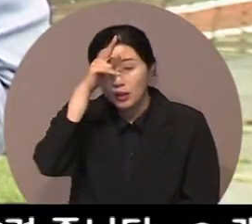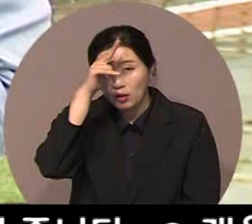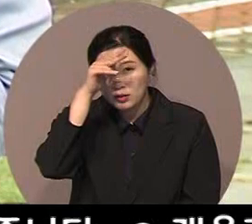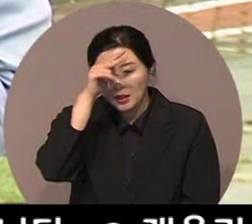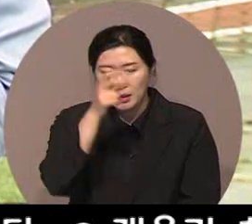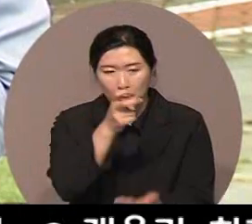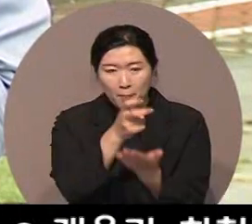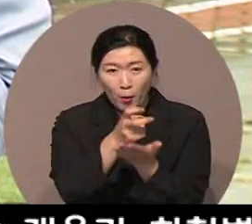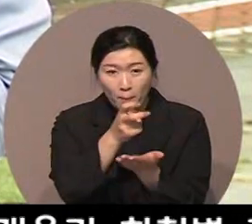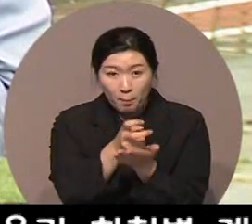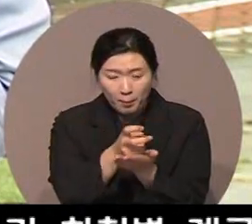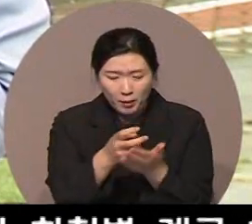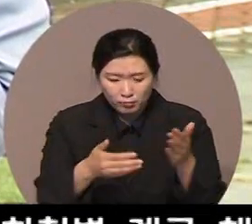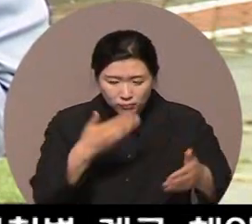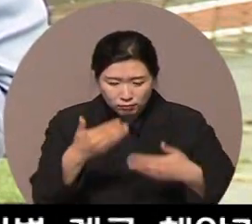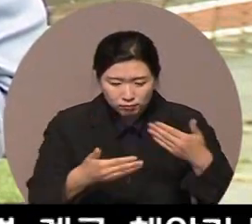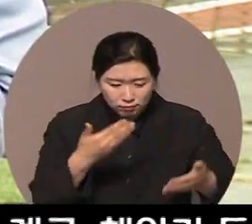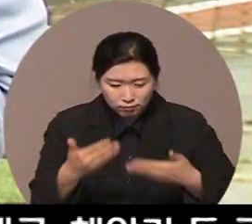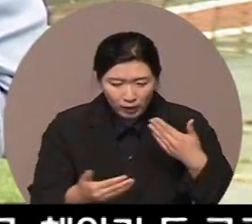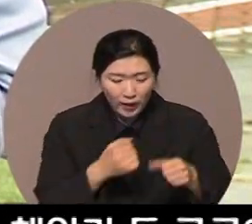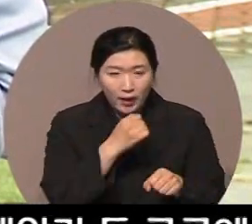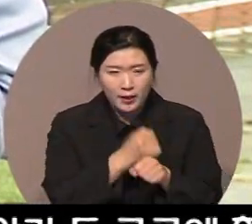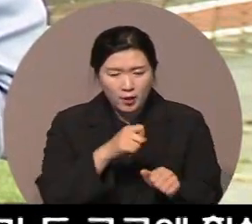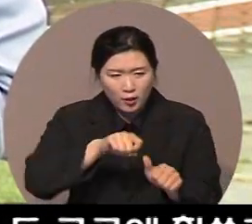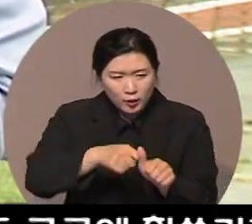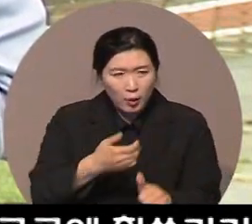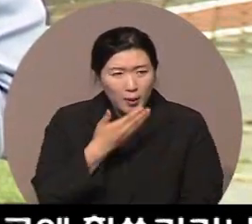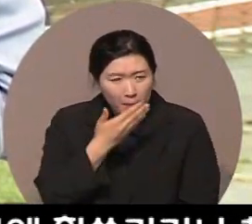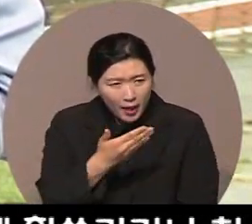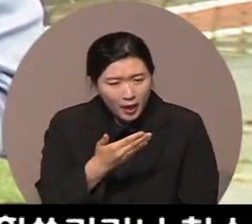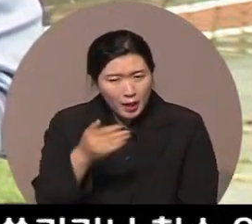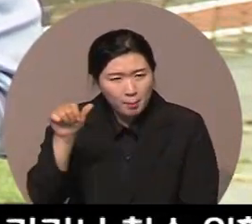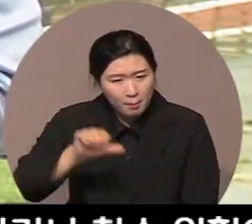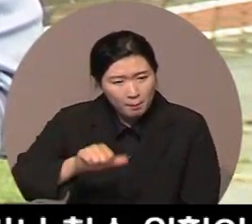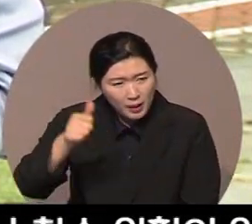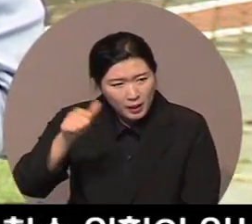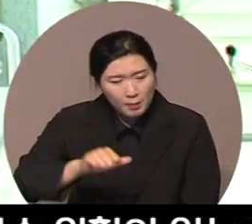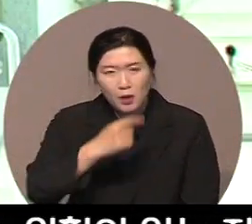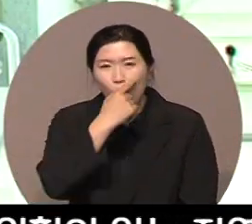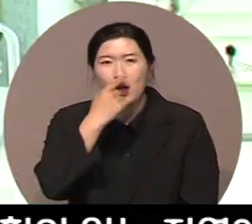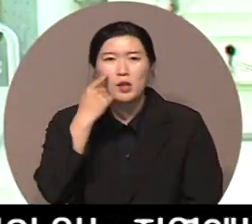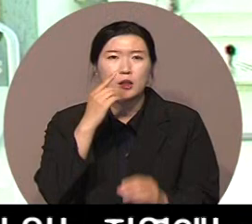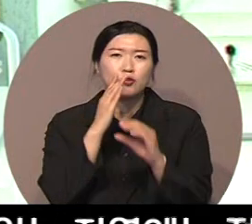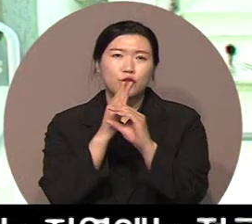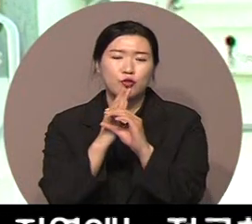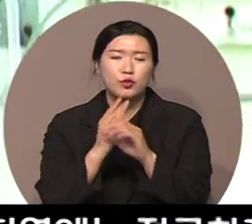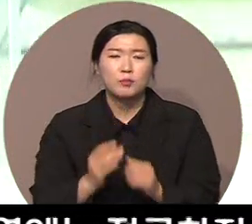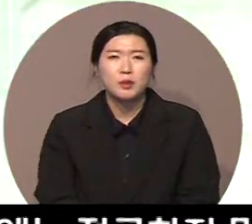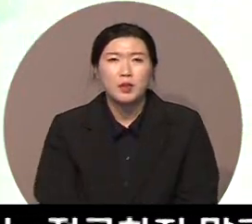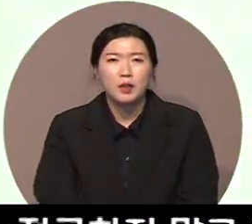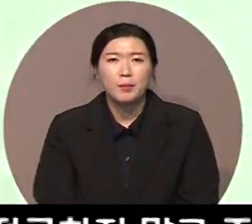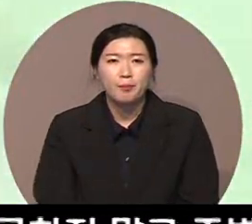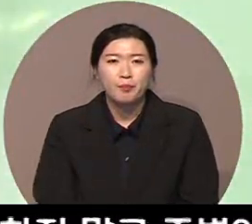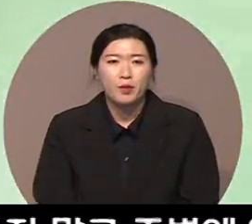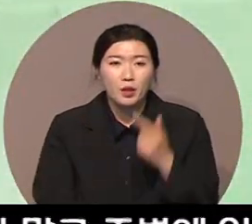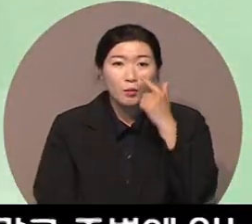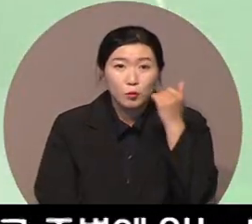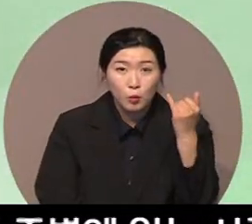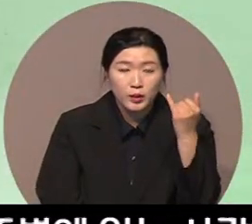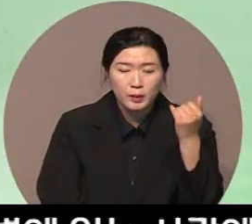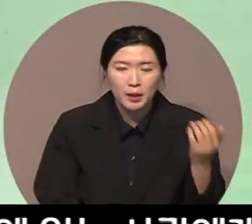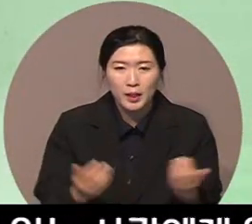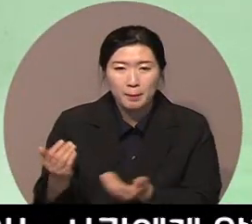팔리의 분석을 통해 의뢰받은 사건에 대한 처벌 가능 여부를 검토하고 있습니다 보호자가 아이를